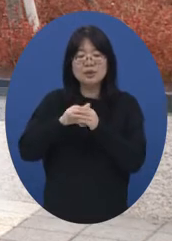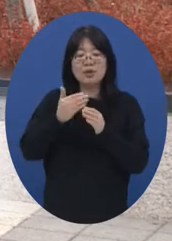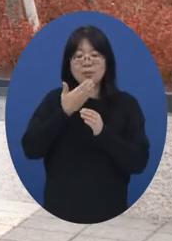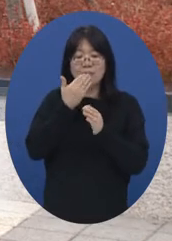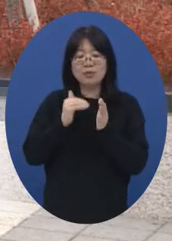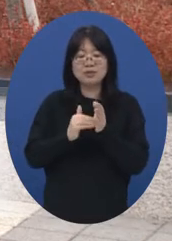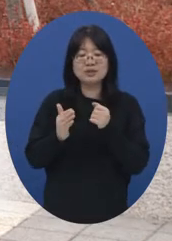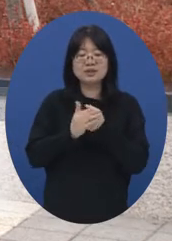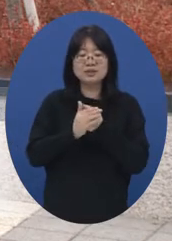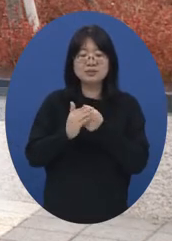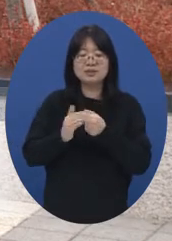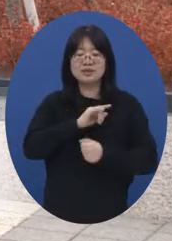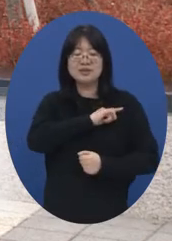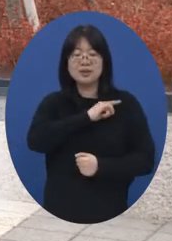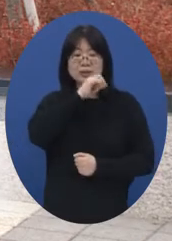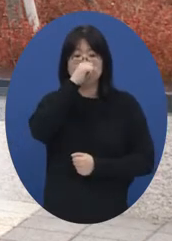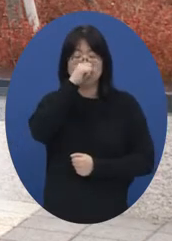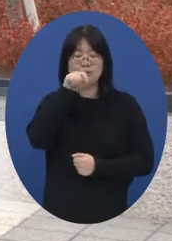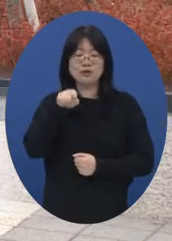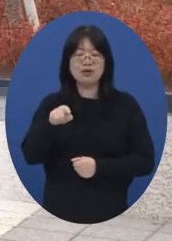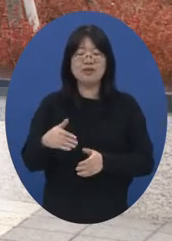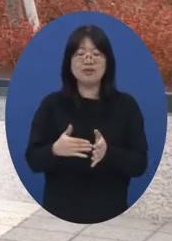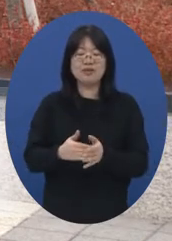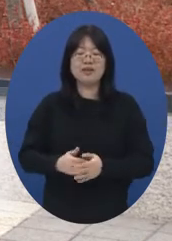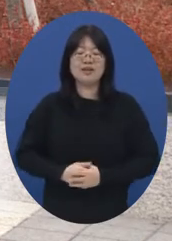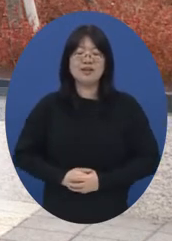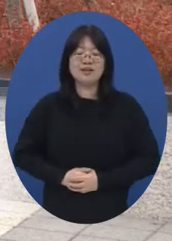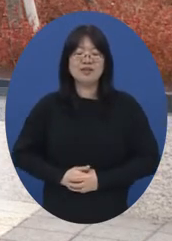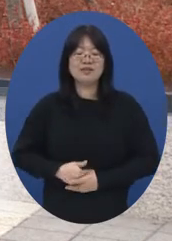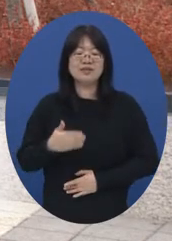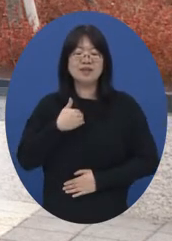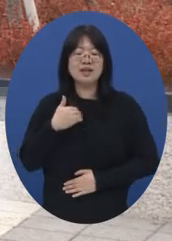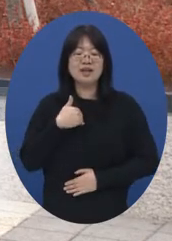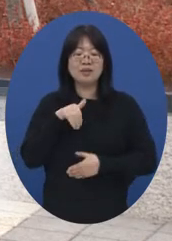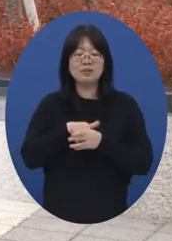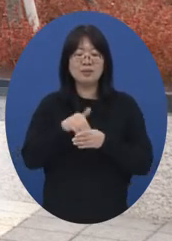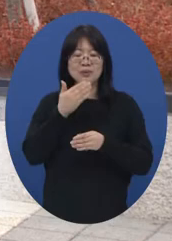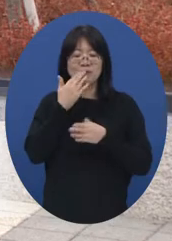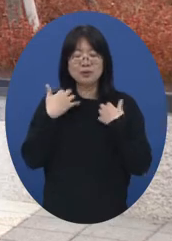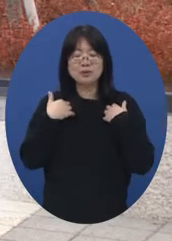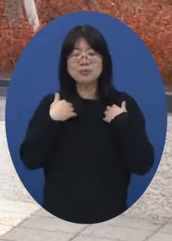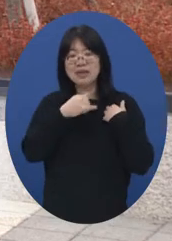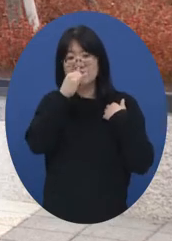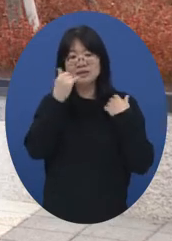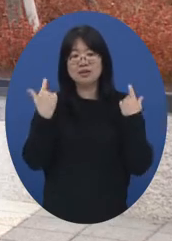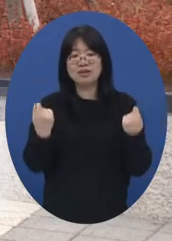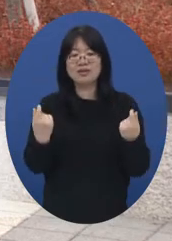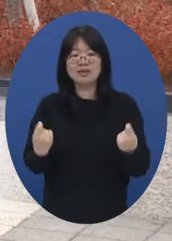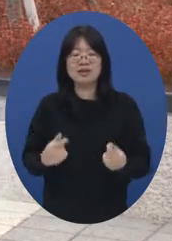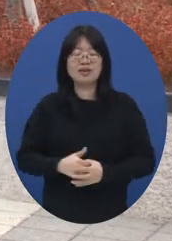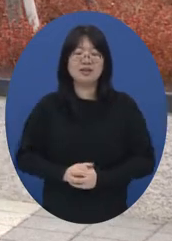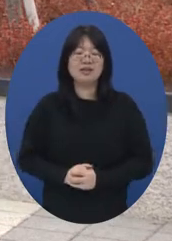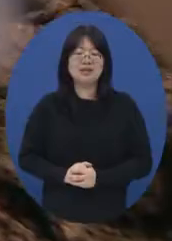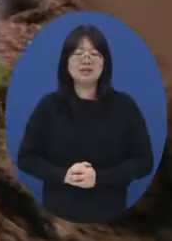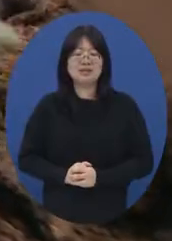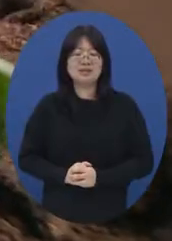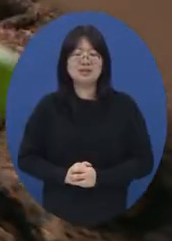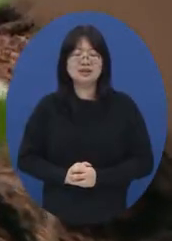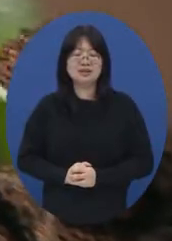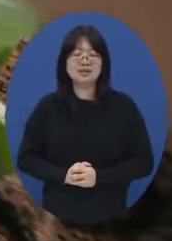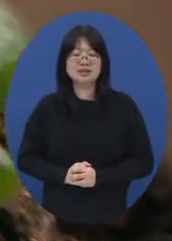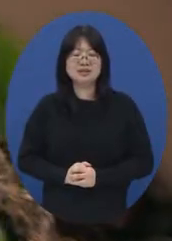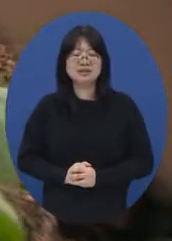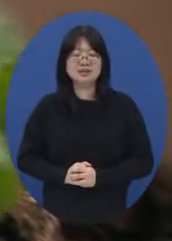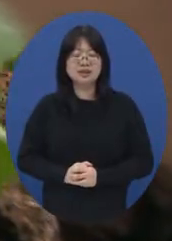심어서 각권 먹었을 때는 거에 자는 채 좋은 장점 인것 같아 거야 내가 심어놓은 즐거움이 되는 것도 때 있을 것 같아요